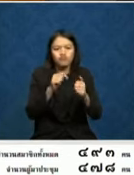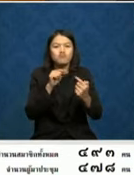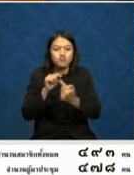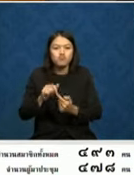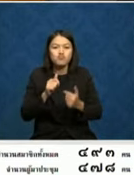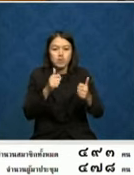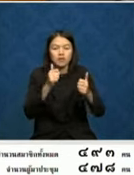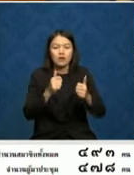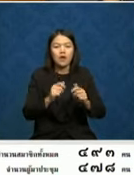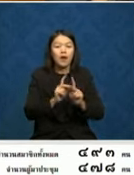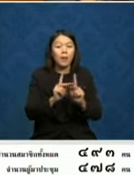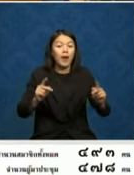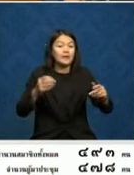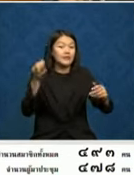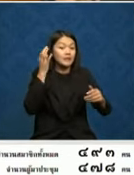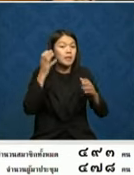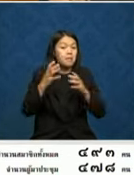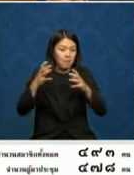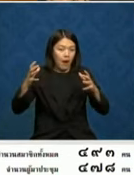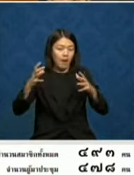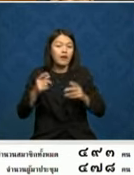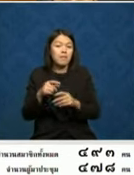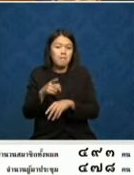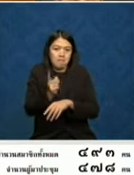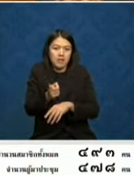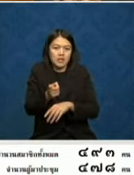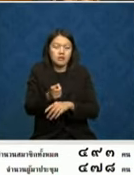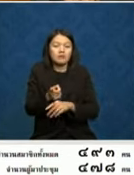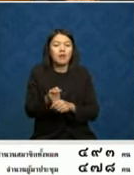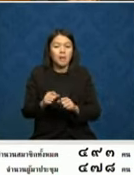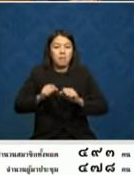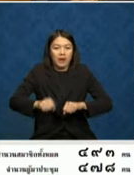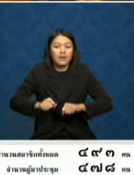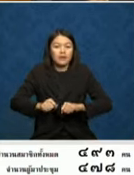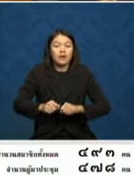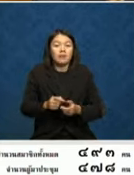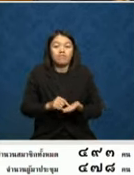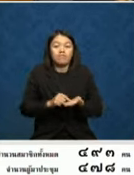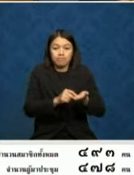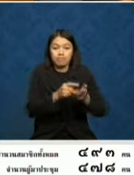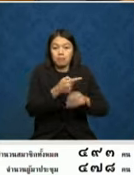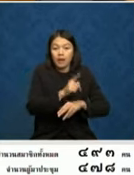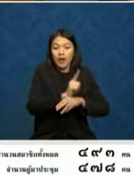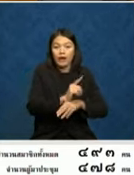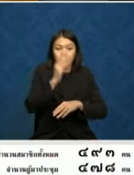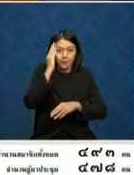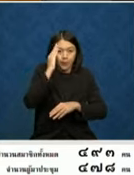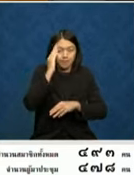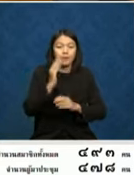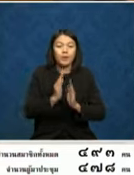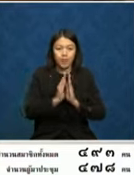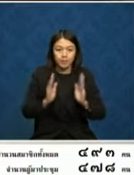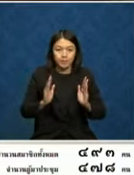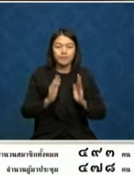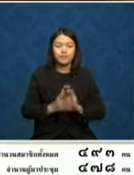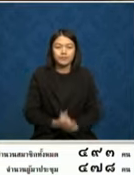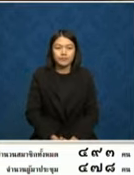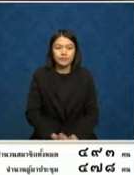ครับทางกรรมธิการเสียงข้างมากขอยืนตามมติที่ได้นำเสนอต่อท่านประธานครับขอบพระคุณครับ ครับ ขอบคุณครับ